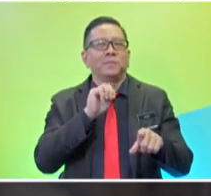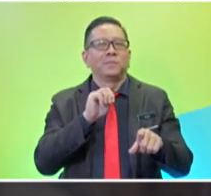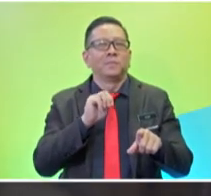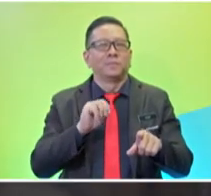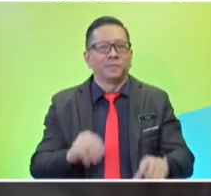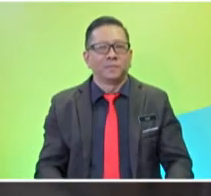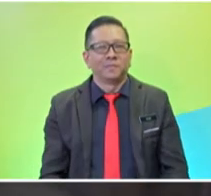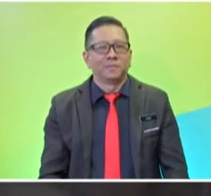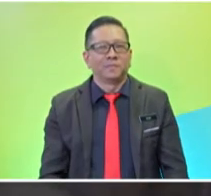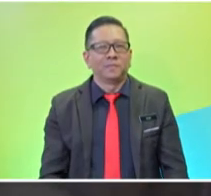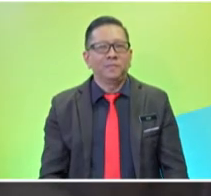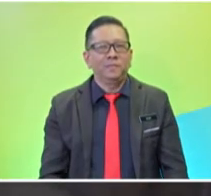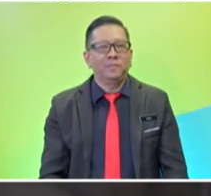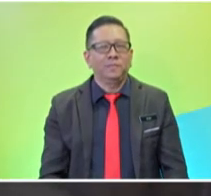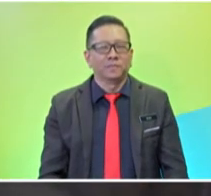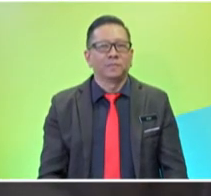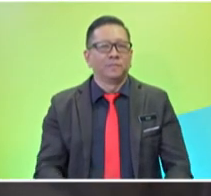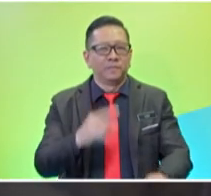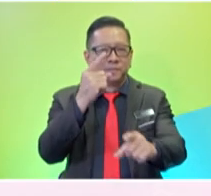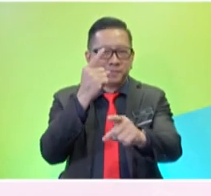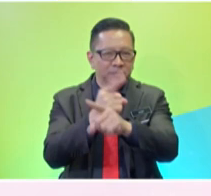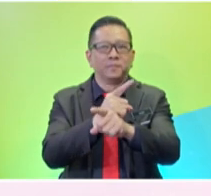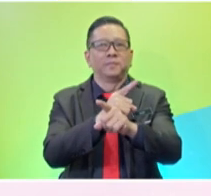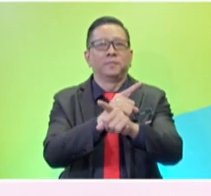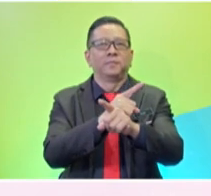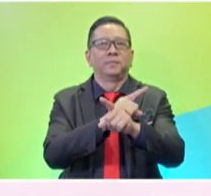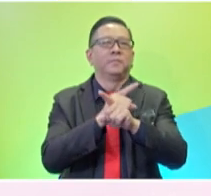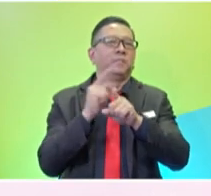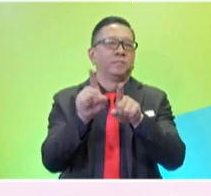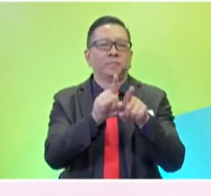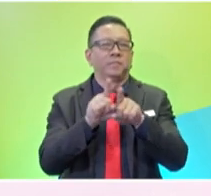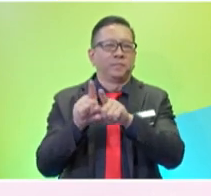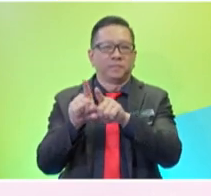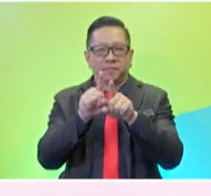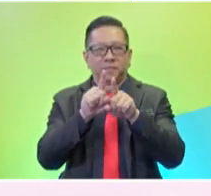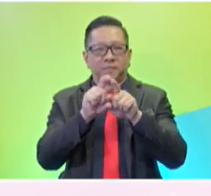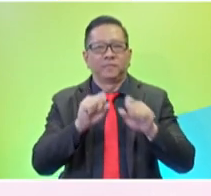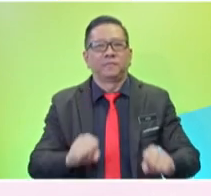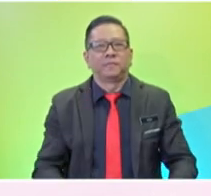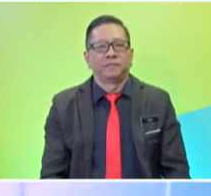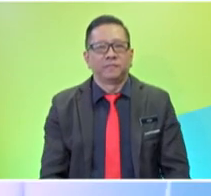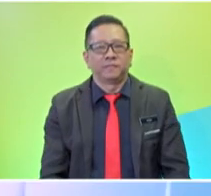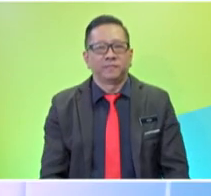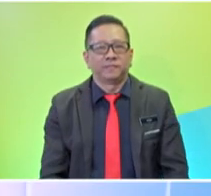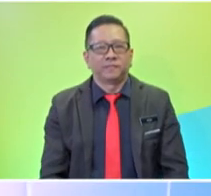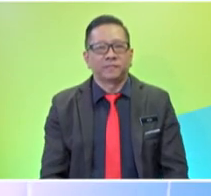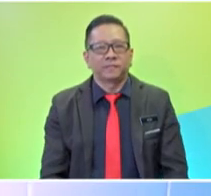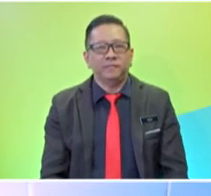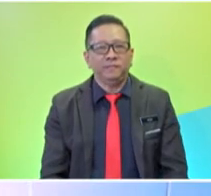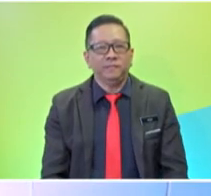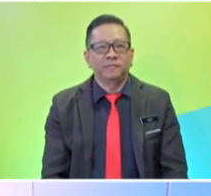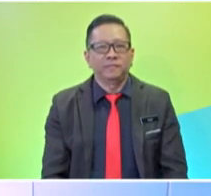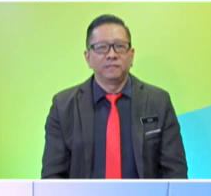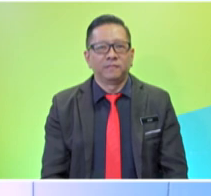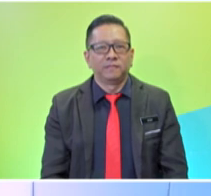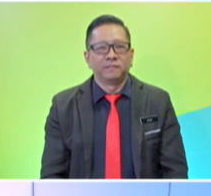saya 4/24 bersamaan dengan 12 blok per 72 centimeter